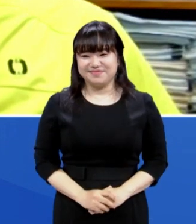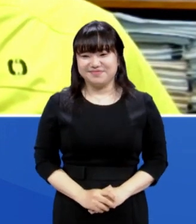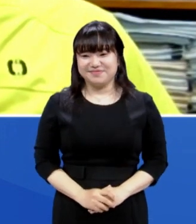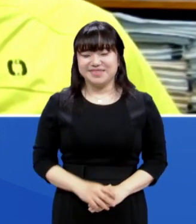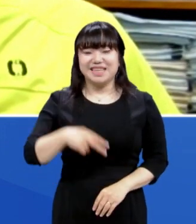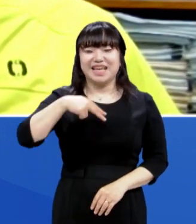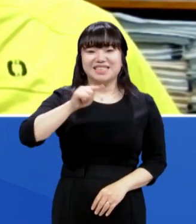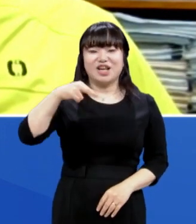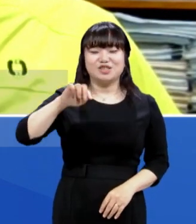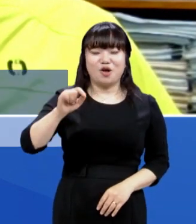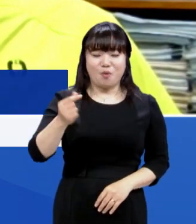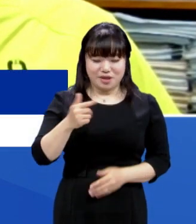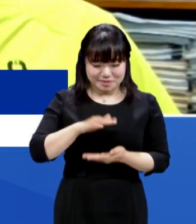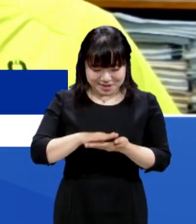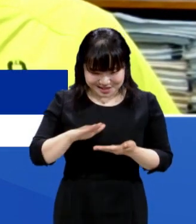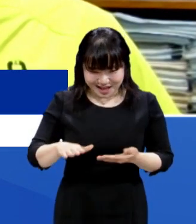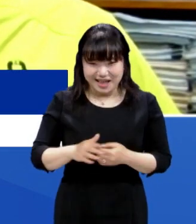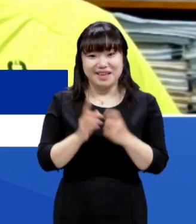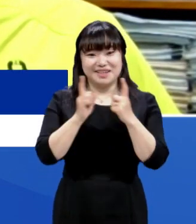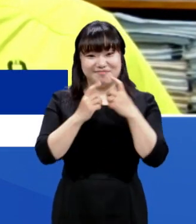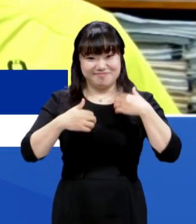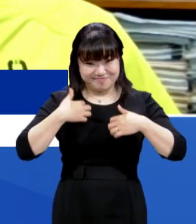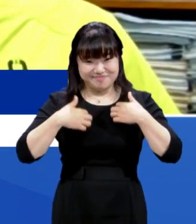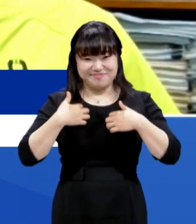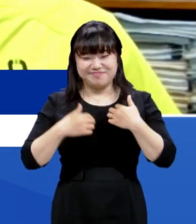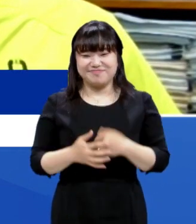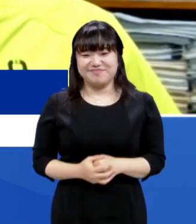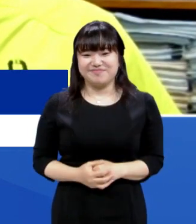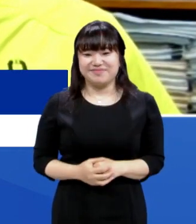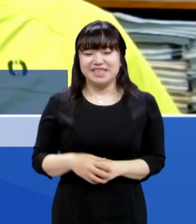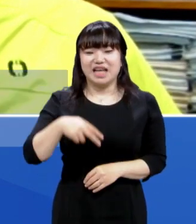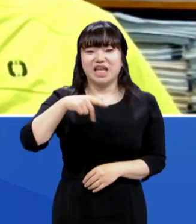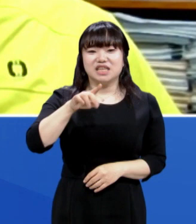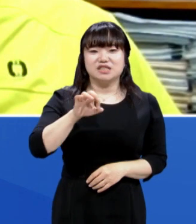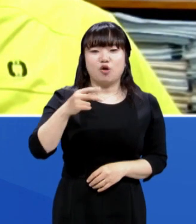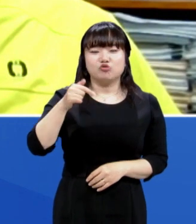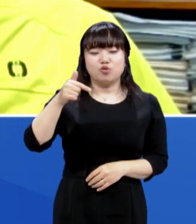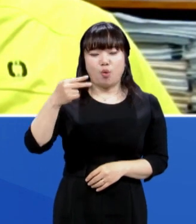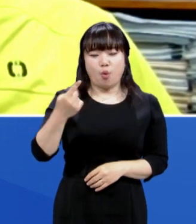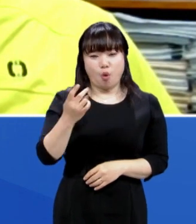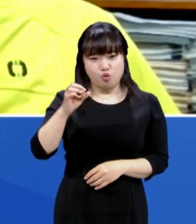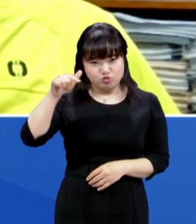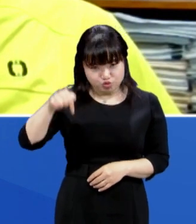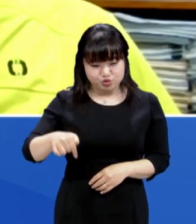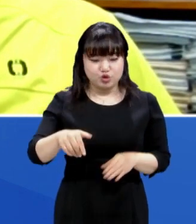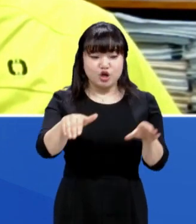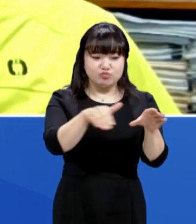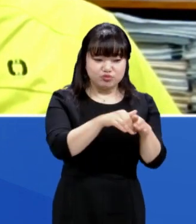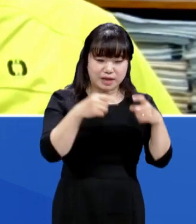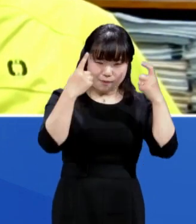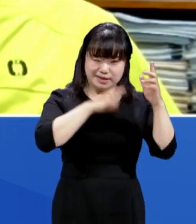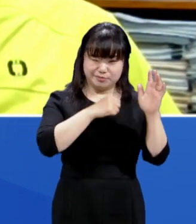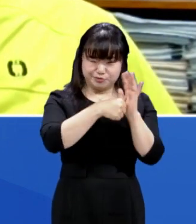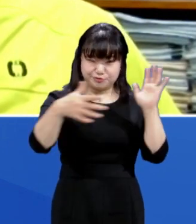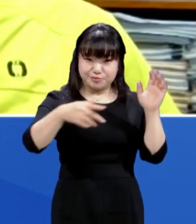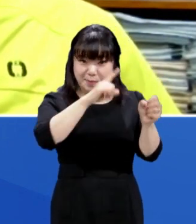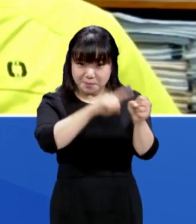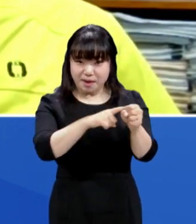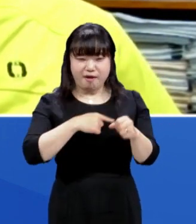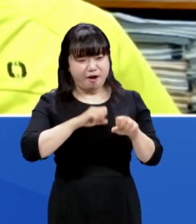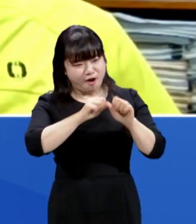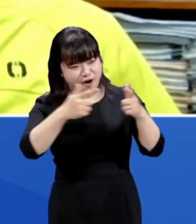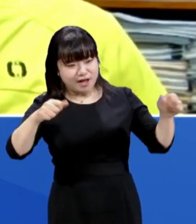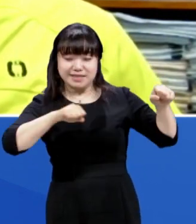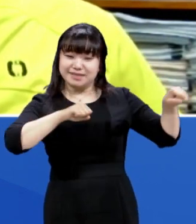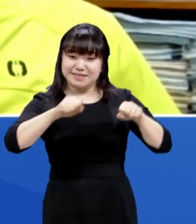매 서성원 입니다 네 반갑습니다 어 성부가 문화 관광 도시로 거듭나기 위해서 여러 사업을 펼치고